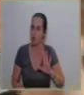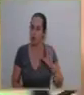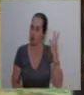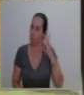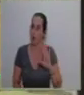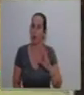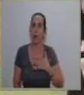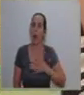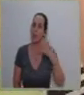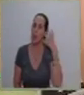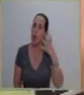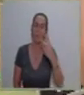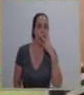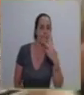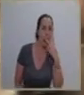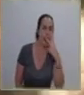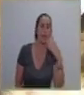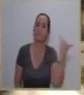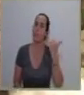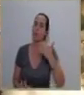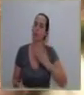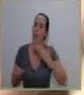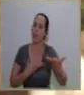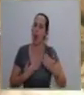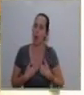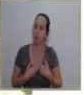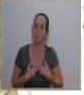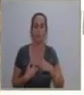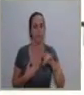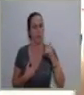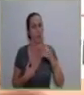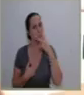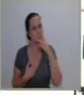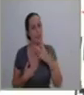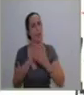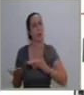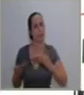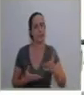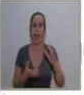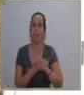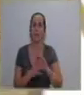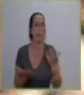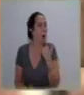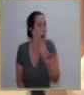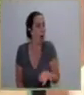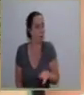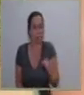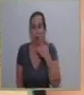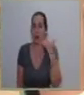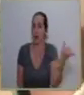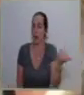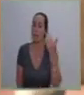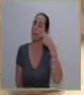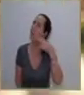בטח. כן, אני אוהבת לבקר ותמיד להתארח. נכון, נכון, זה ביקור, זה אירוח, זה חברים, מה רע? לא רע, תמיד